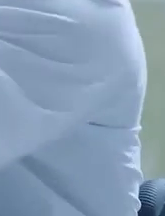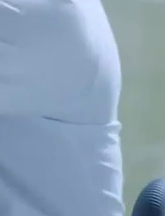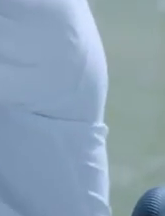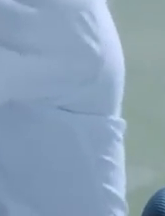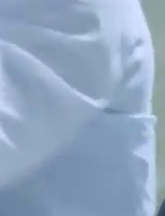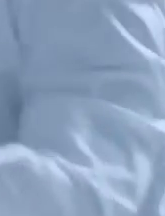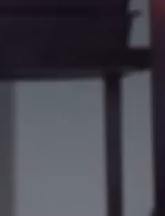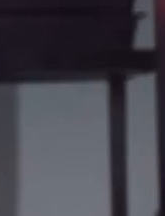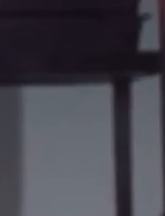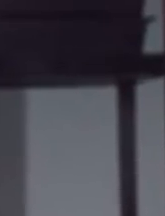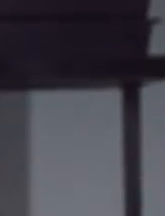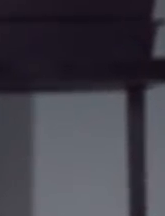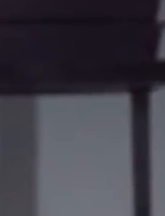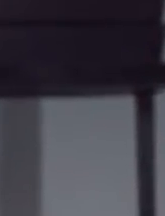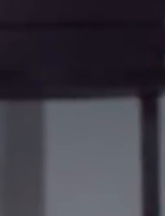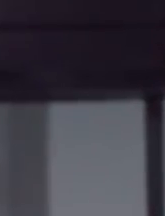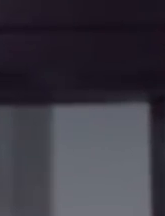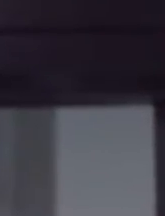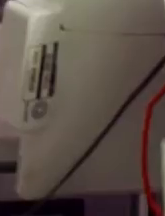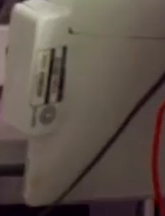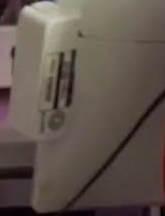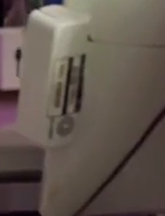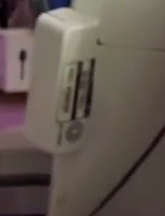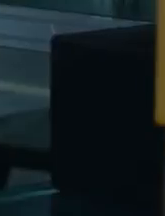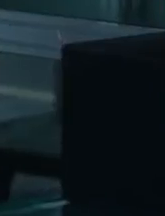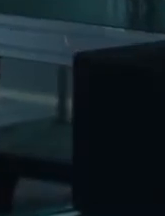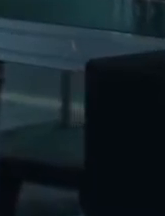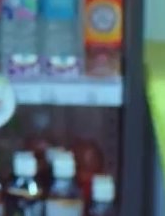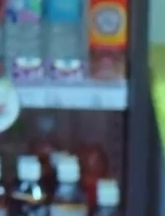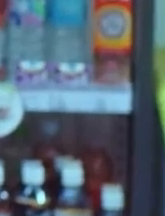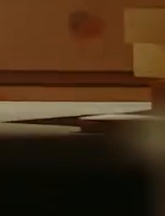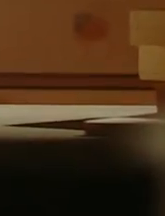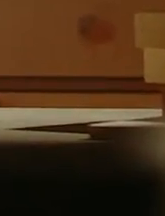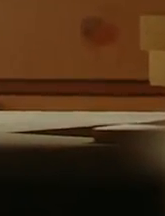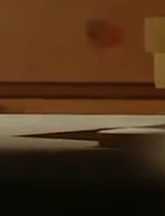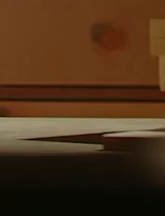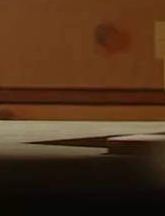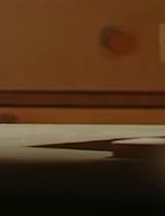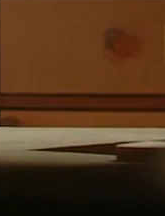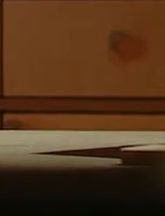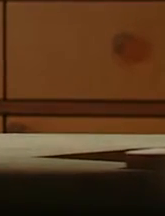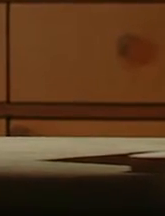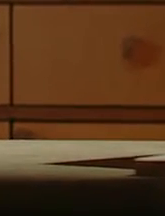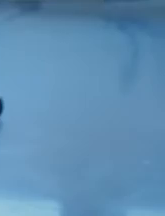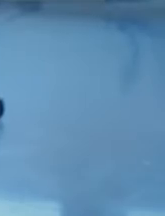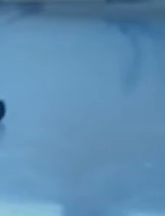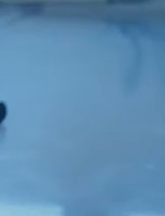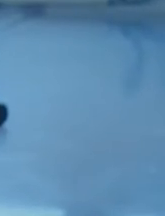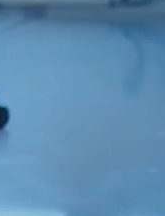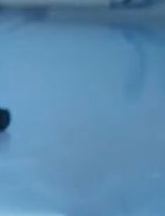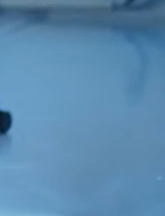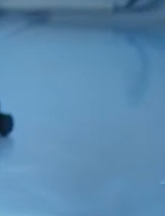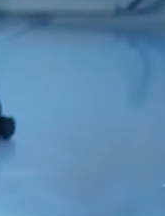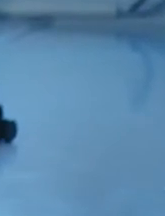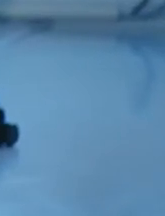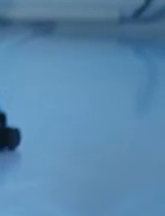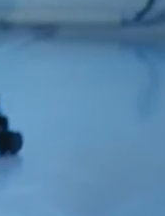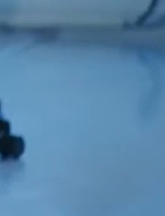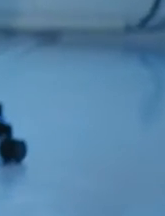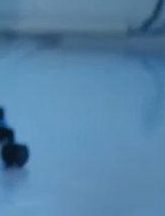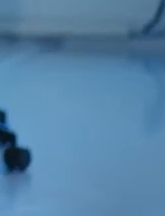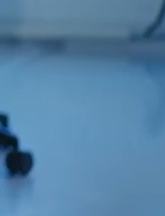명이니까요. 나는 장애인이지만 내 일에 장애는 없습니다.